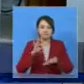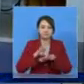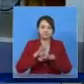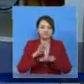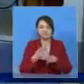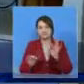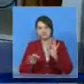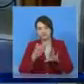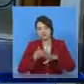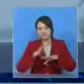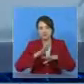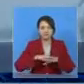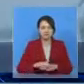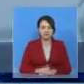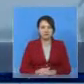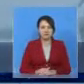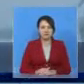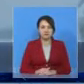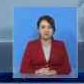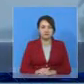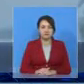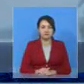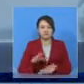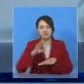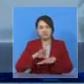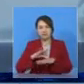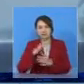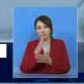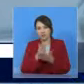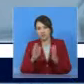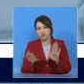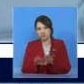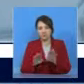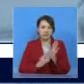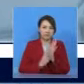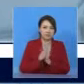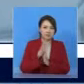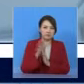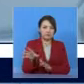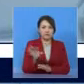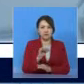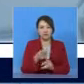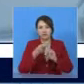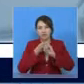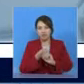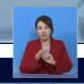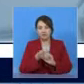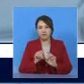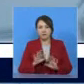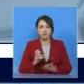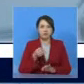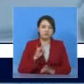протекает в средней степени тяжести. Если заболеваемость будет также расти, это все будет зависеть от